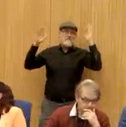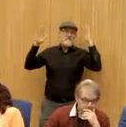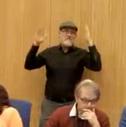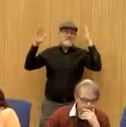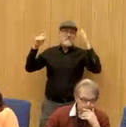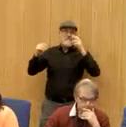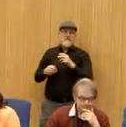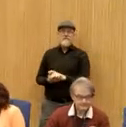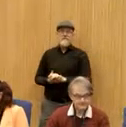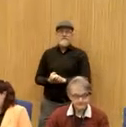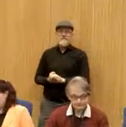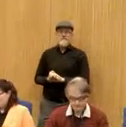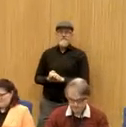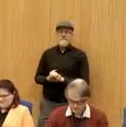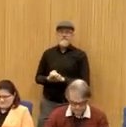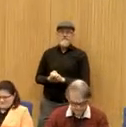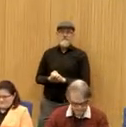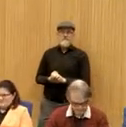Ja,